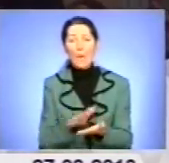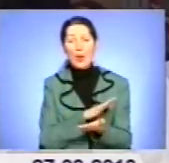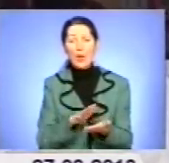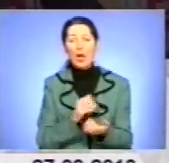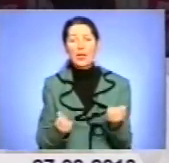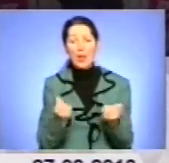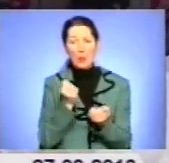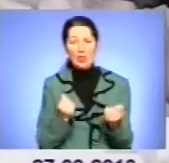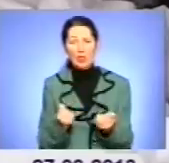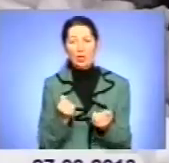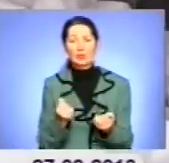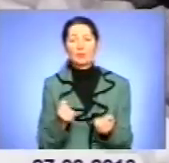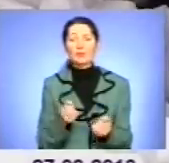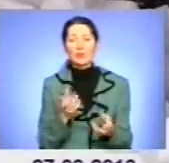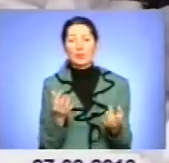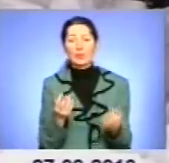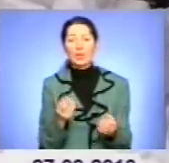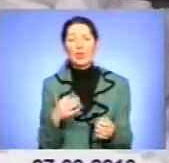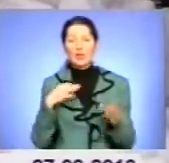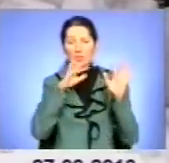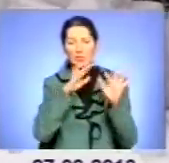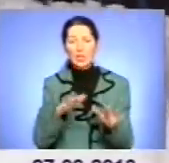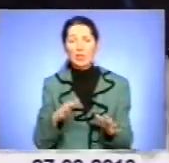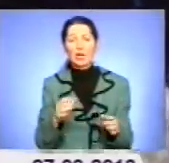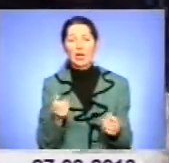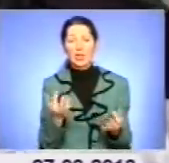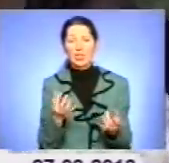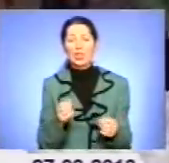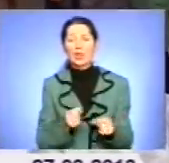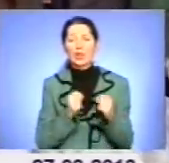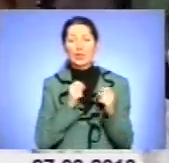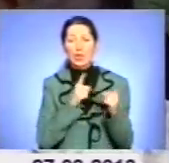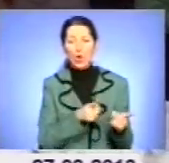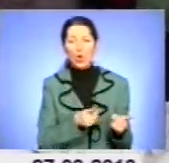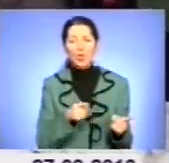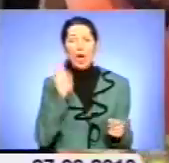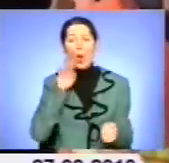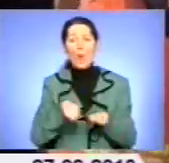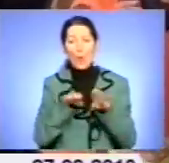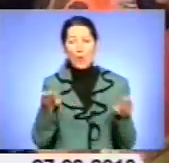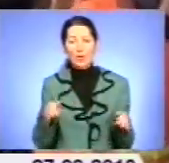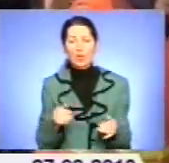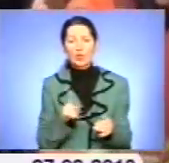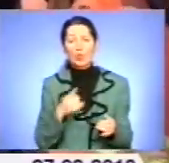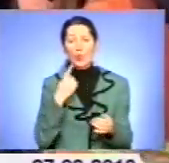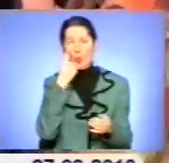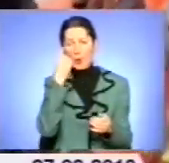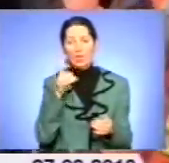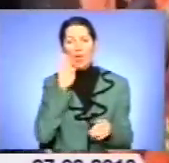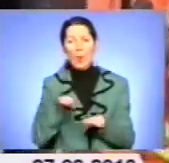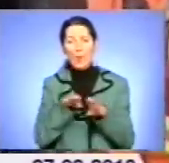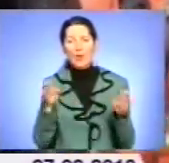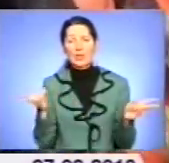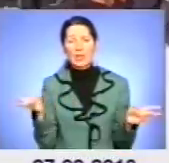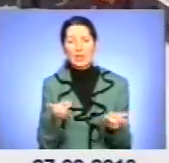великої повені та затоплення багатьох населених пунктів, наголошують в уряді. Для убезпечення можливих паводків потрібно максимально швидко вивести